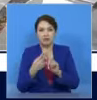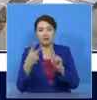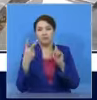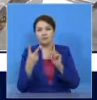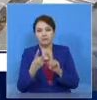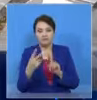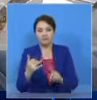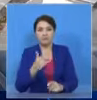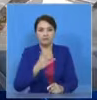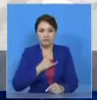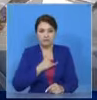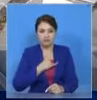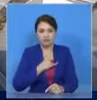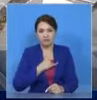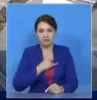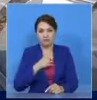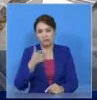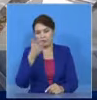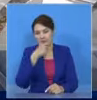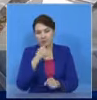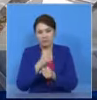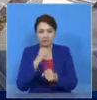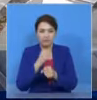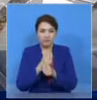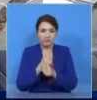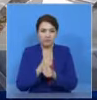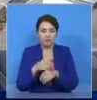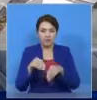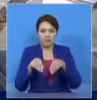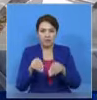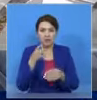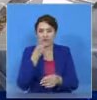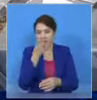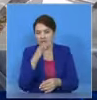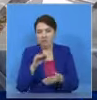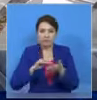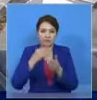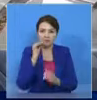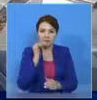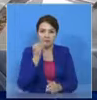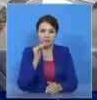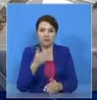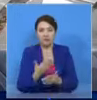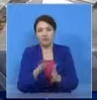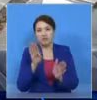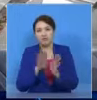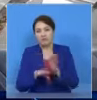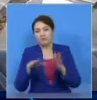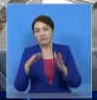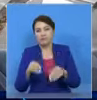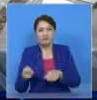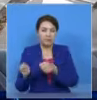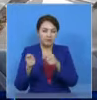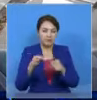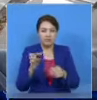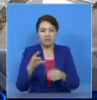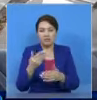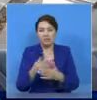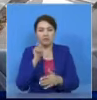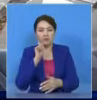это у нас получается собственное производство это мука яйца и печенье по самые низкие цены без посредников и третье это